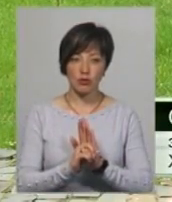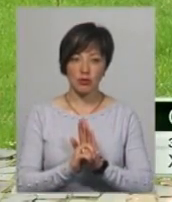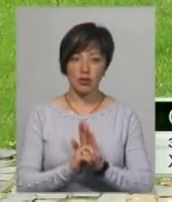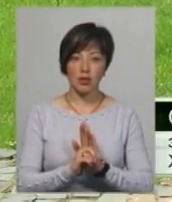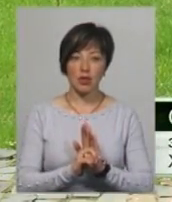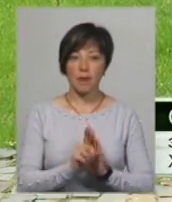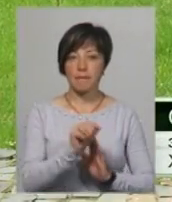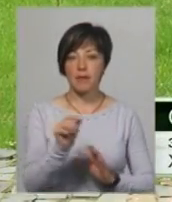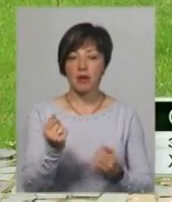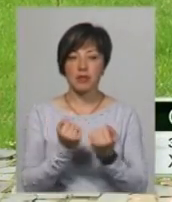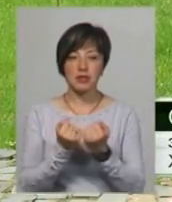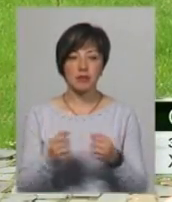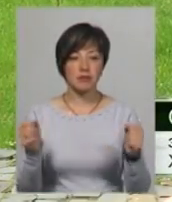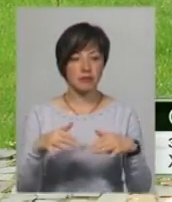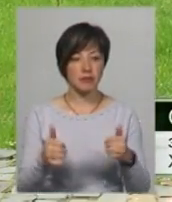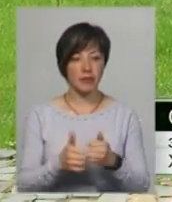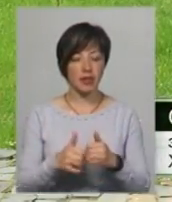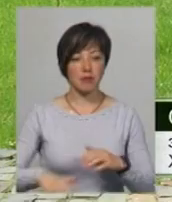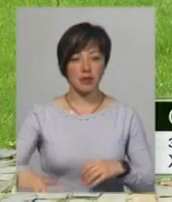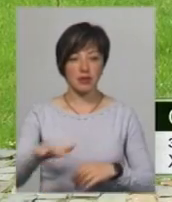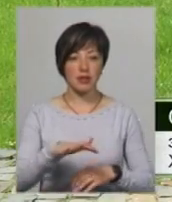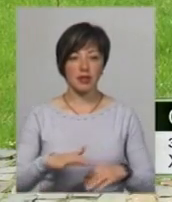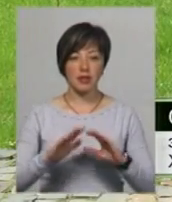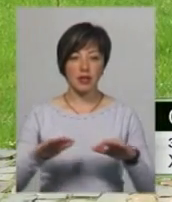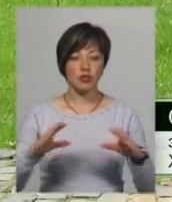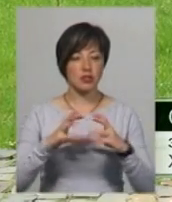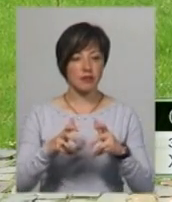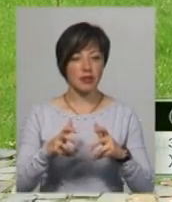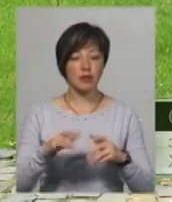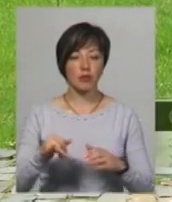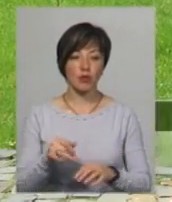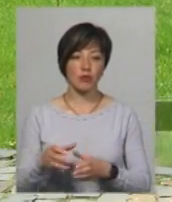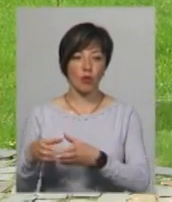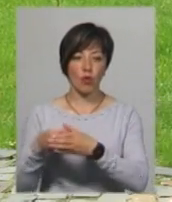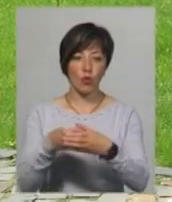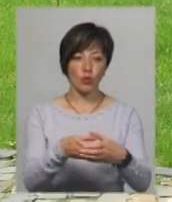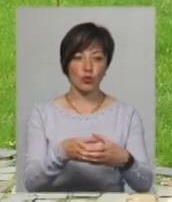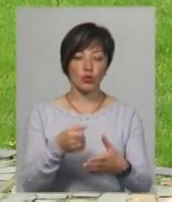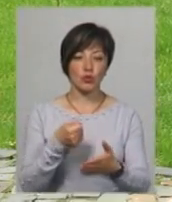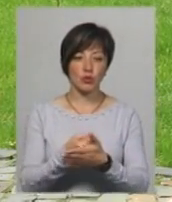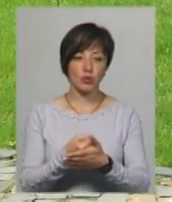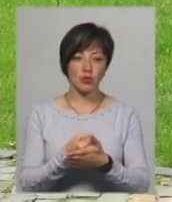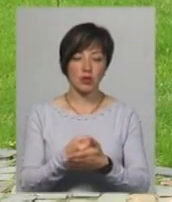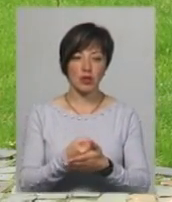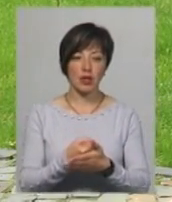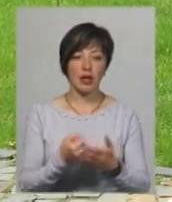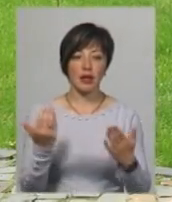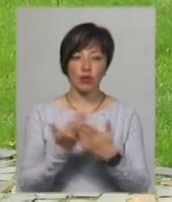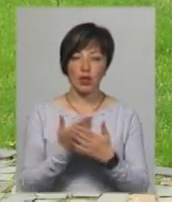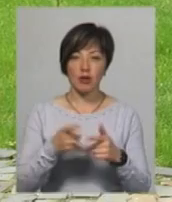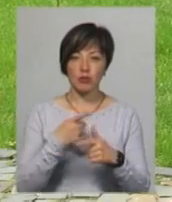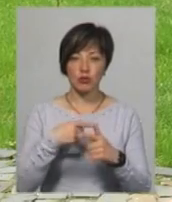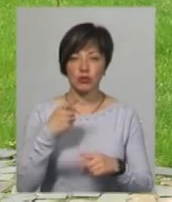пари близнят збираються біля майданчику на дитячому світі. Далі колоною вирушають до кінотеатру